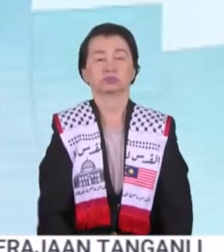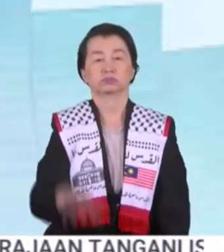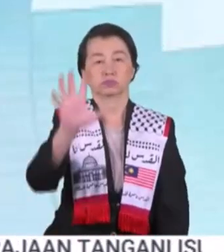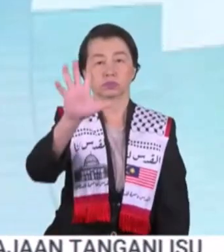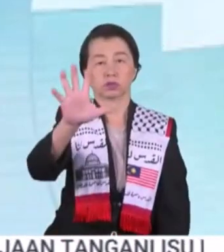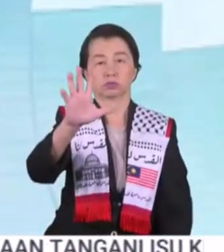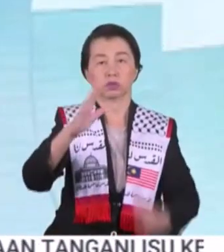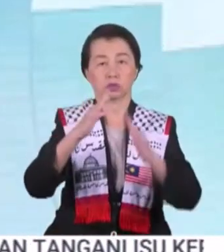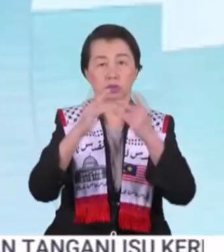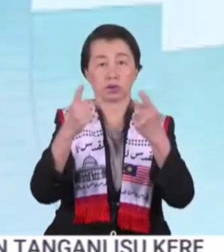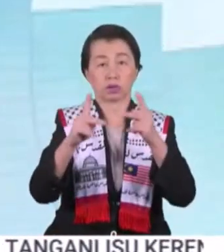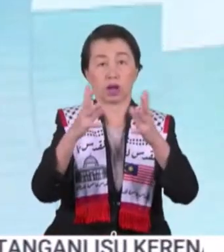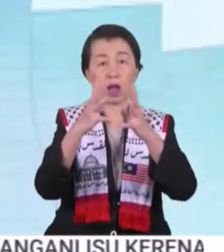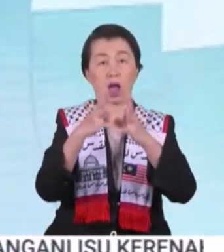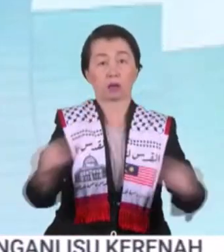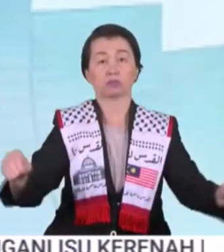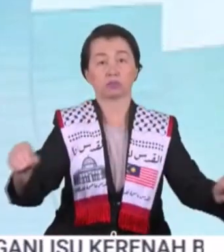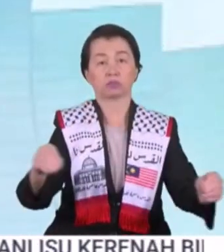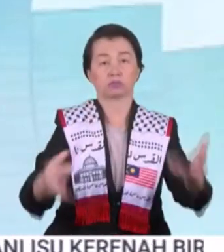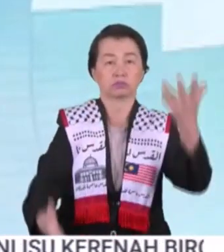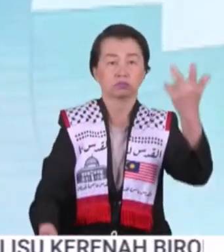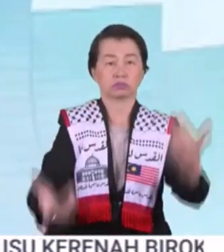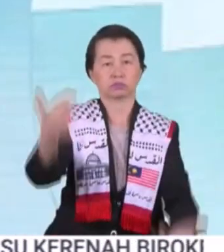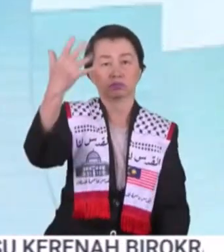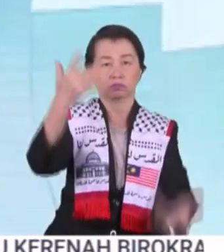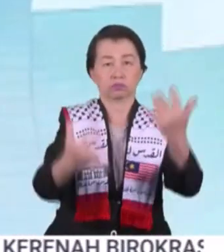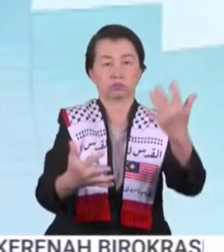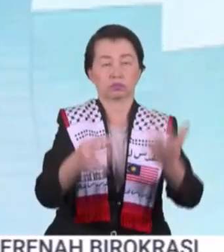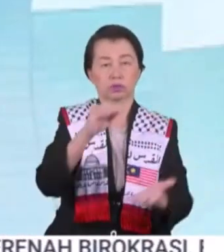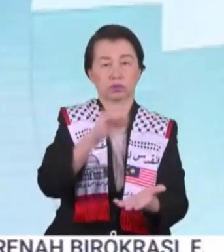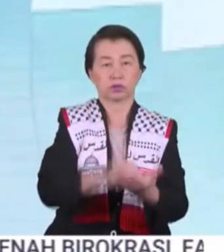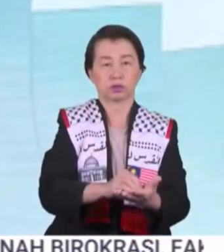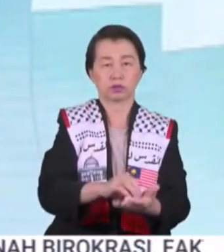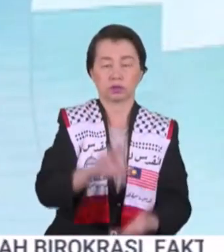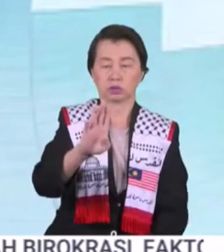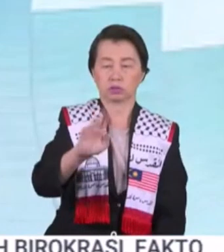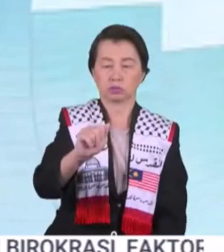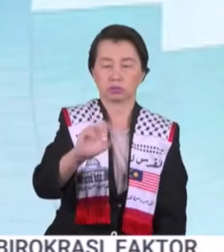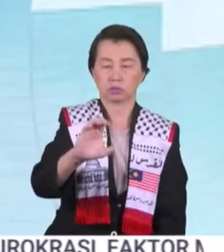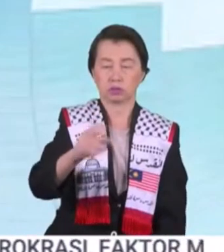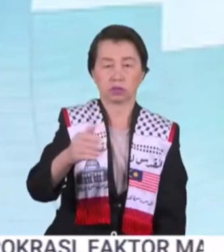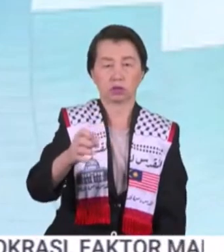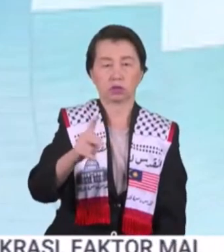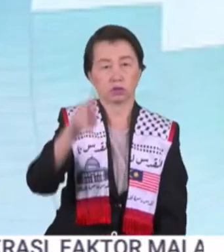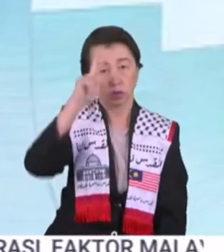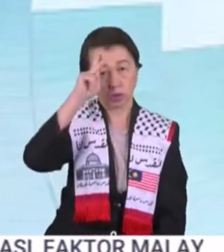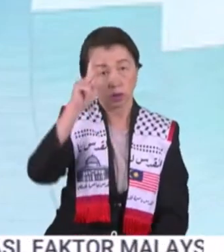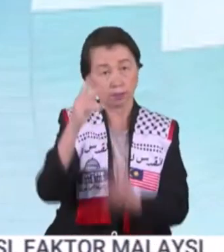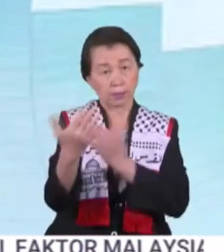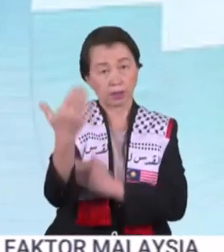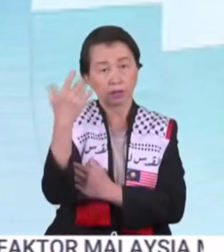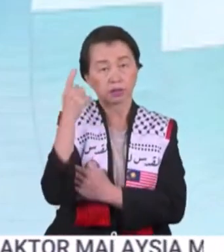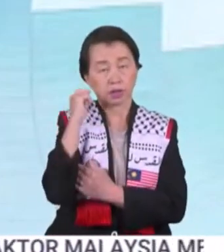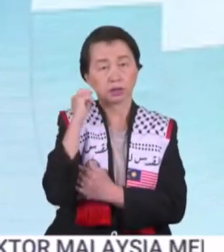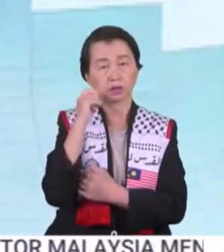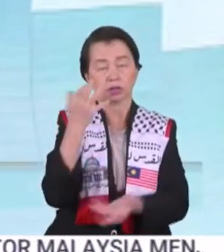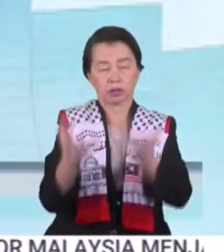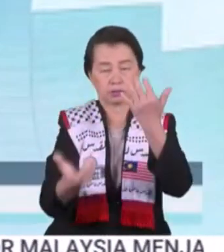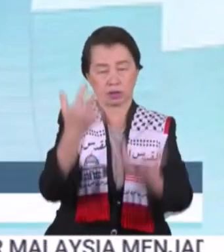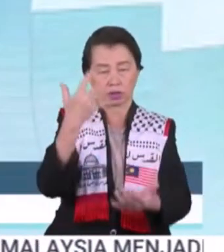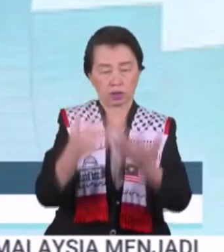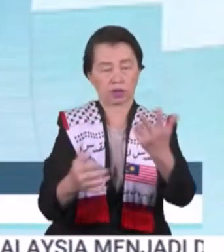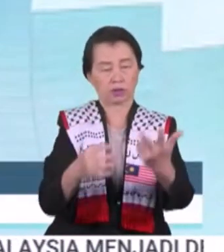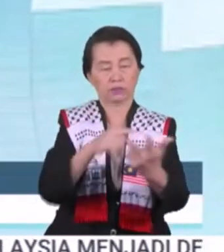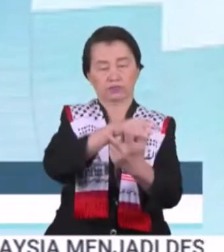5 unit rumah kedai musnah dalam kebakaran di Jalan Beris, Kubur Besar, Bacok, Kelantan pagi tadi. Kebakaran melibatkan